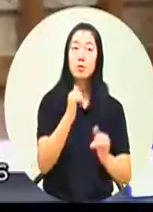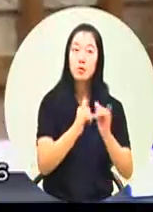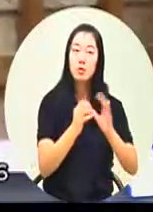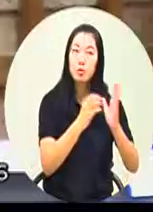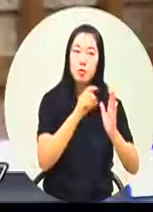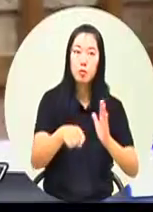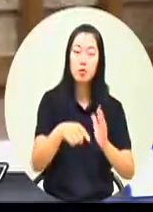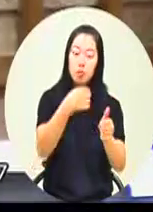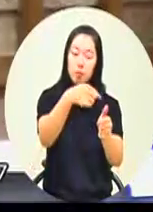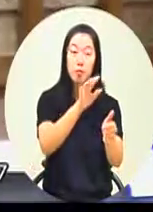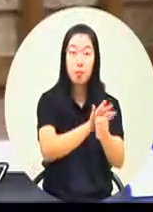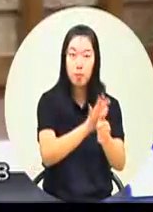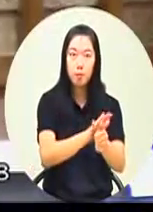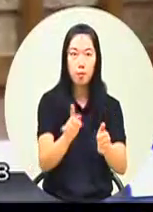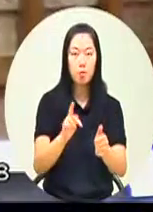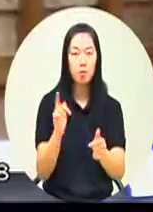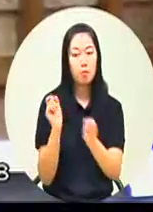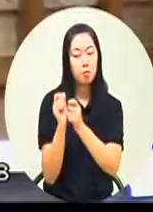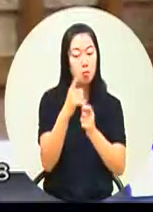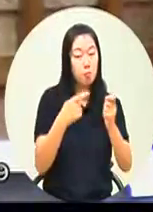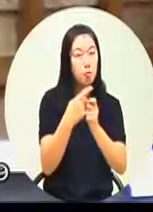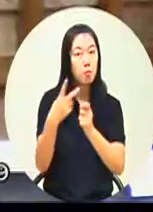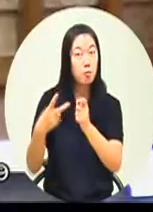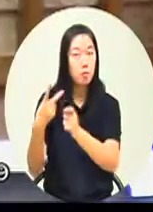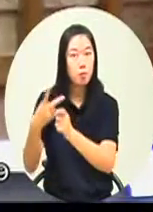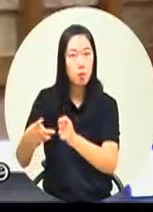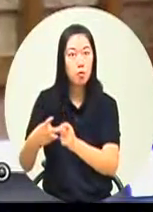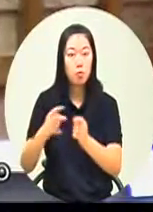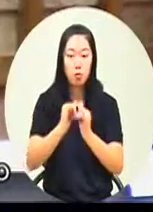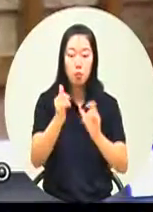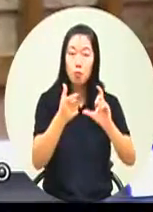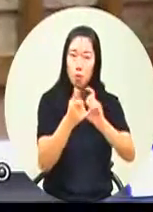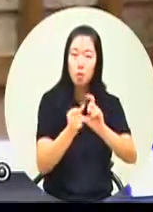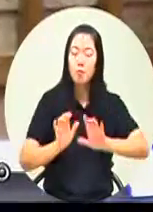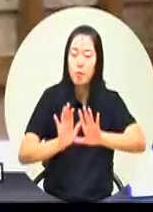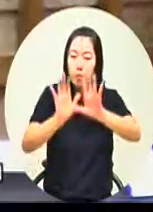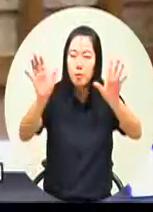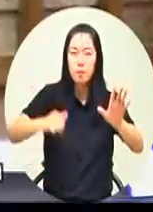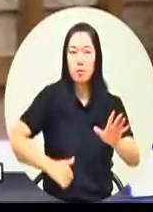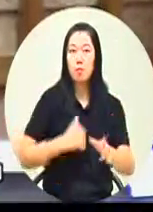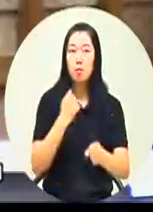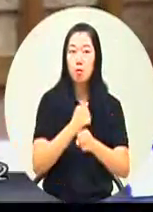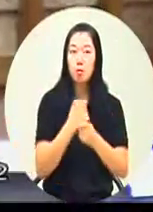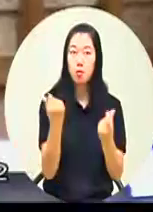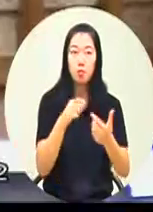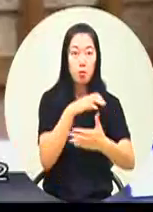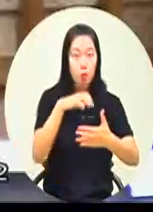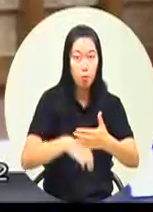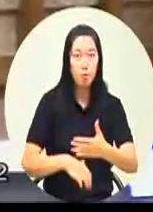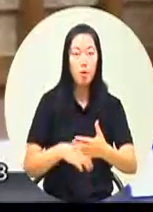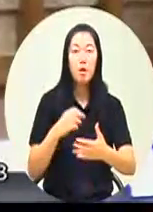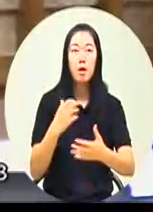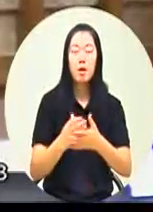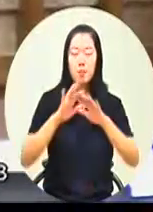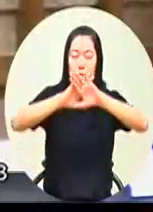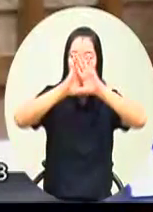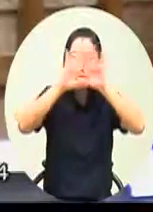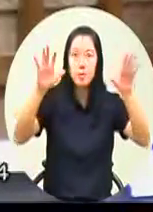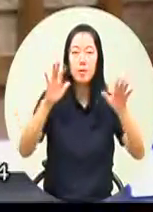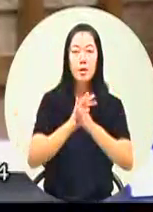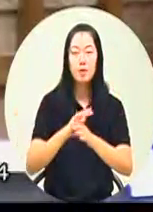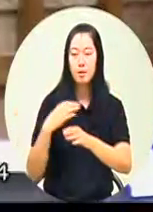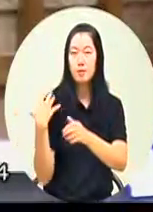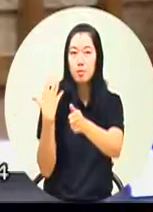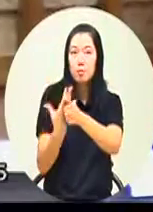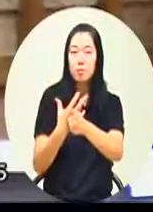下，其实我们这两年的我们的社区的一个发展真的是做的，还有包括我们的日托我们的关怀据